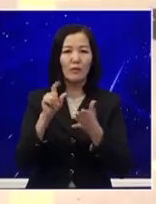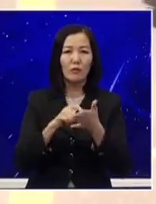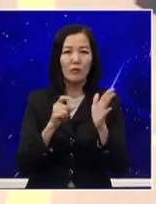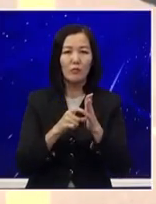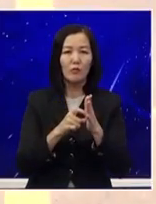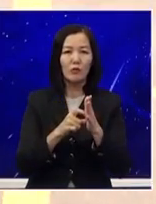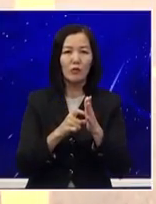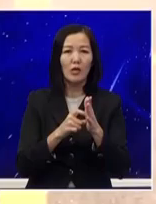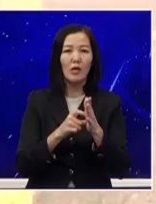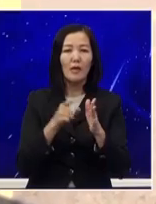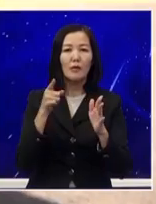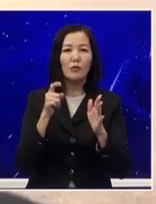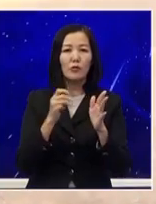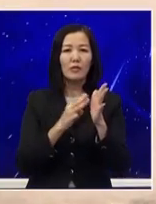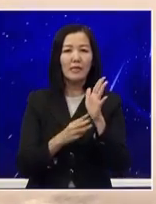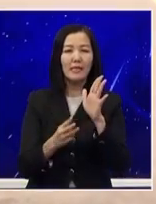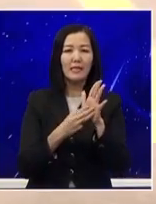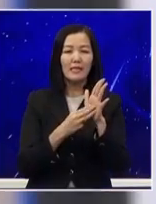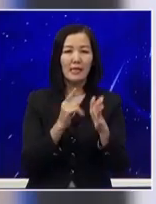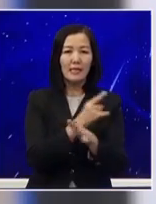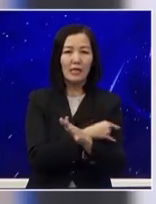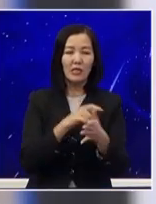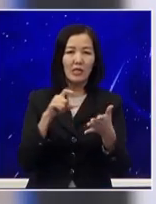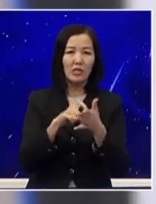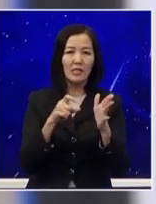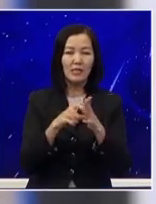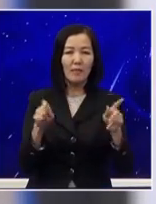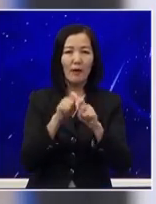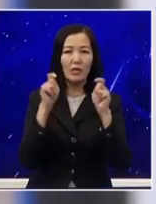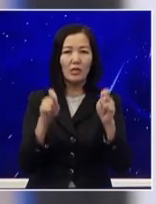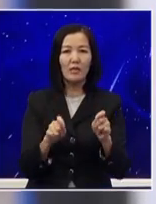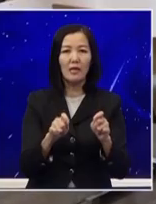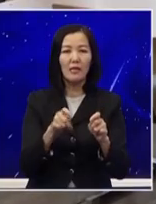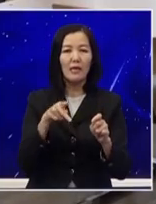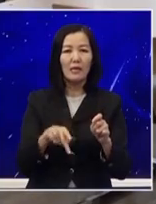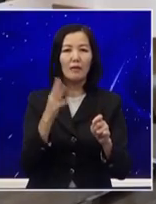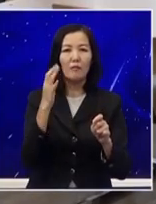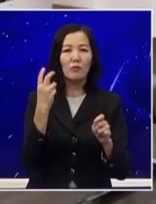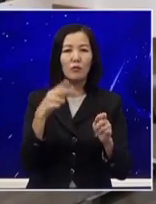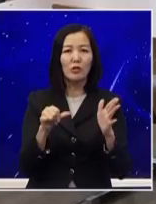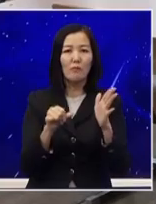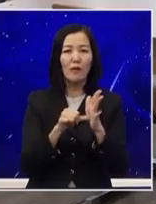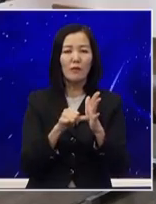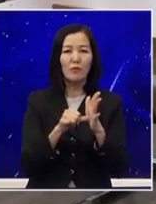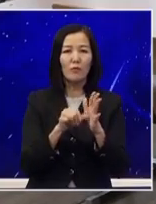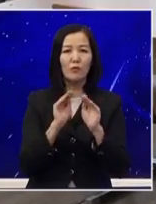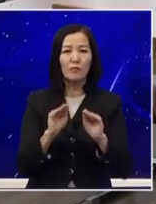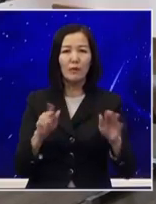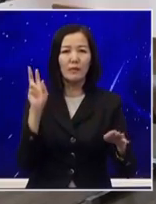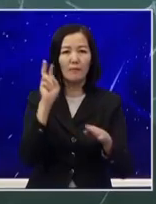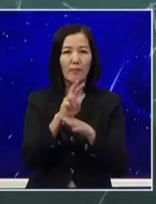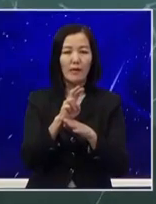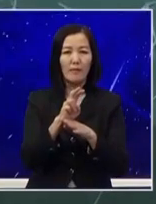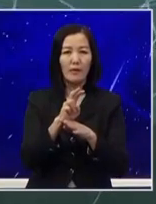сынып оқушылары үшін мұнда 188 кезекші сынып ашылған. Сәйкесінше 2426 оқушы мектеп партасында